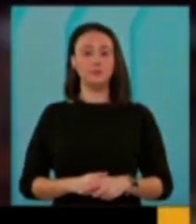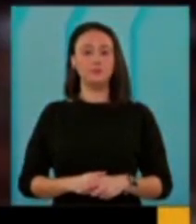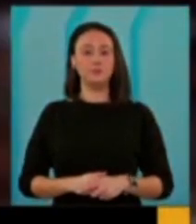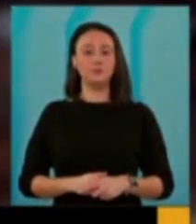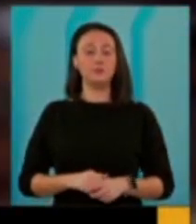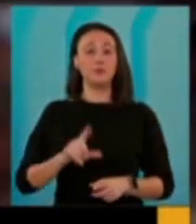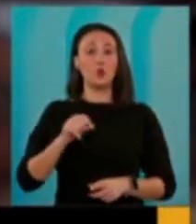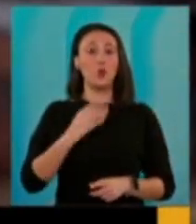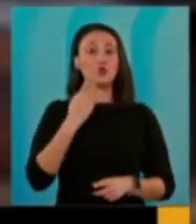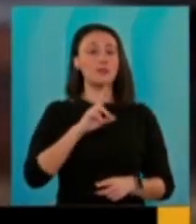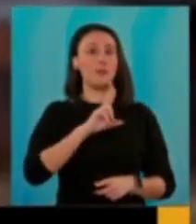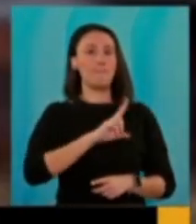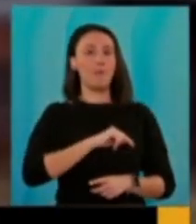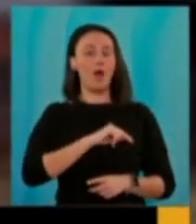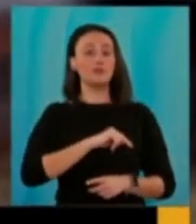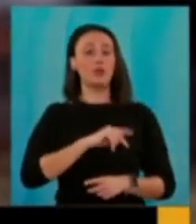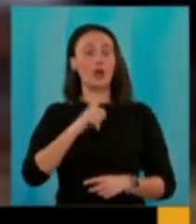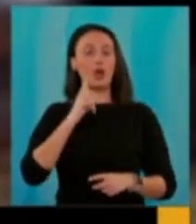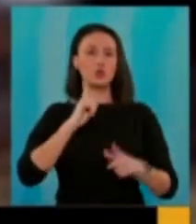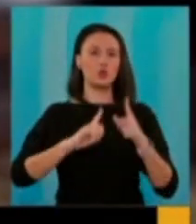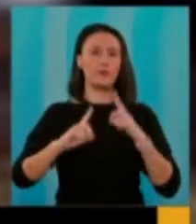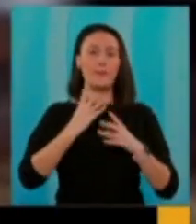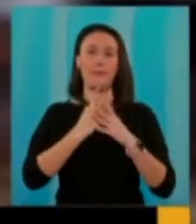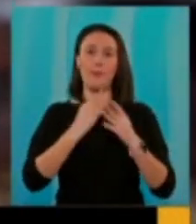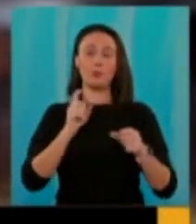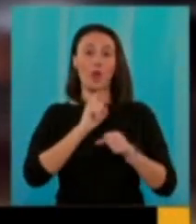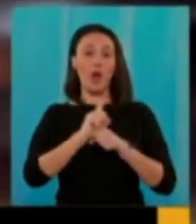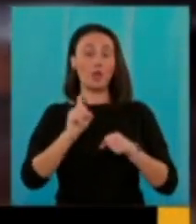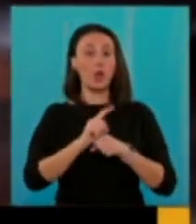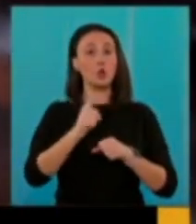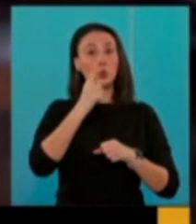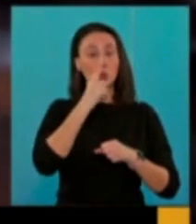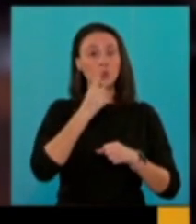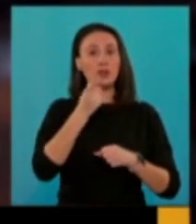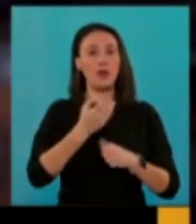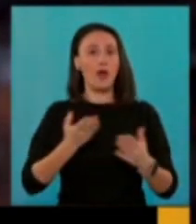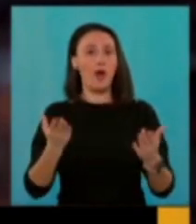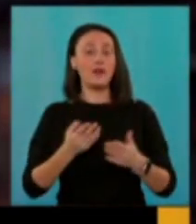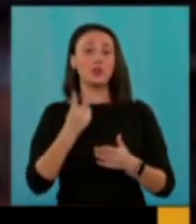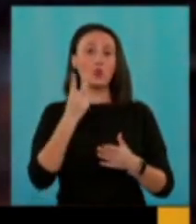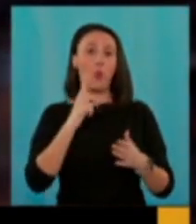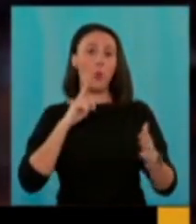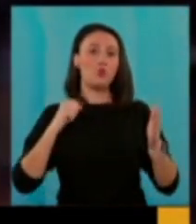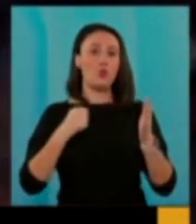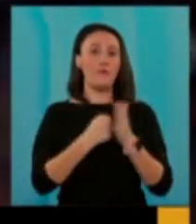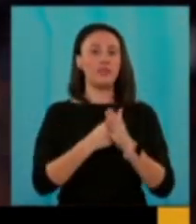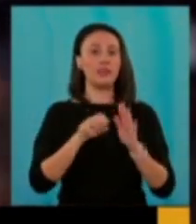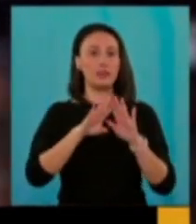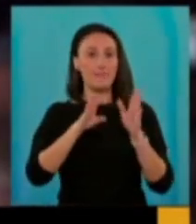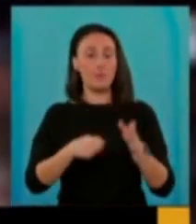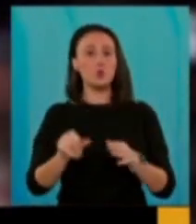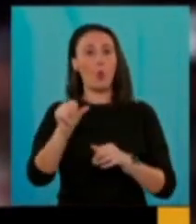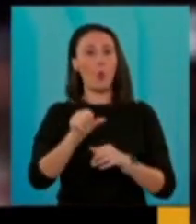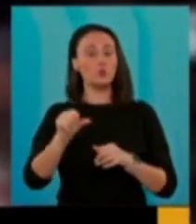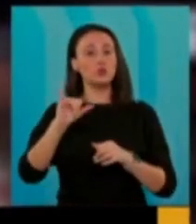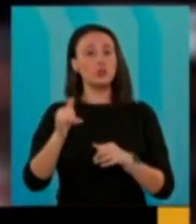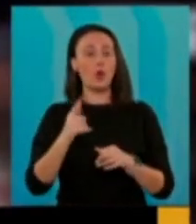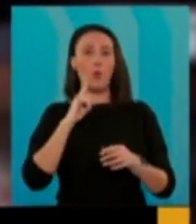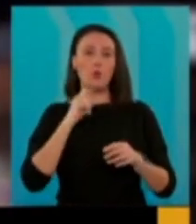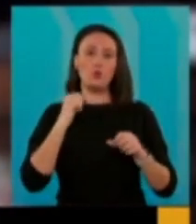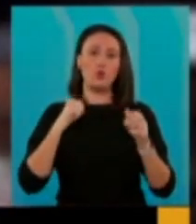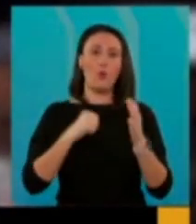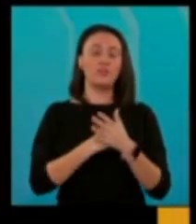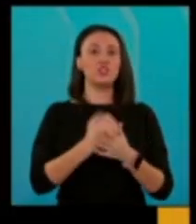Pe 26 martie, Lvivul a suferit o serie de atacuri rusești, dintre care două au lovit un depozit de combustibil și au